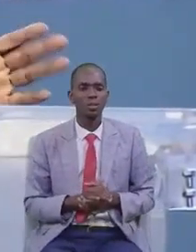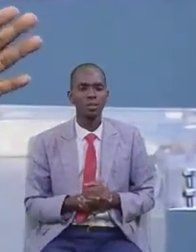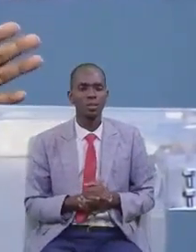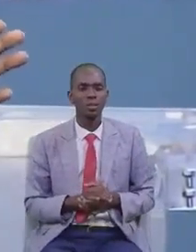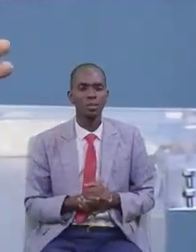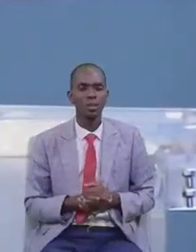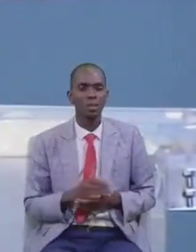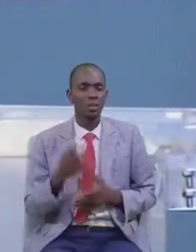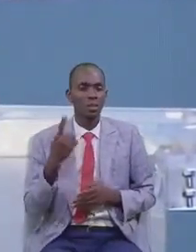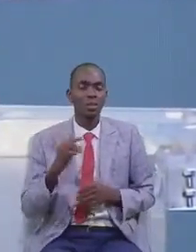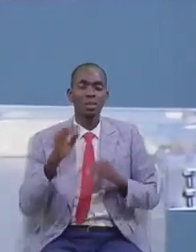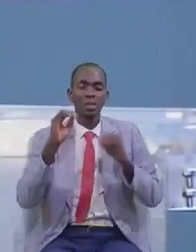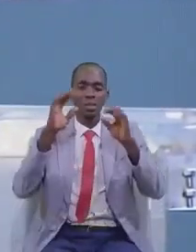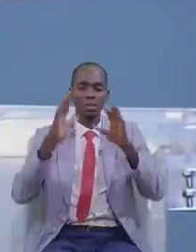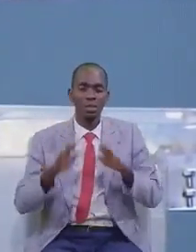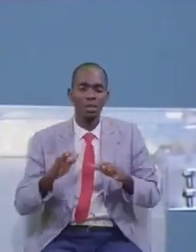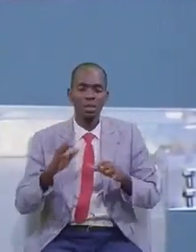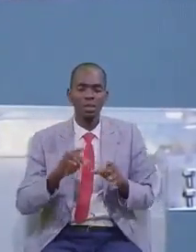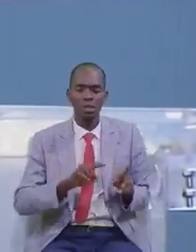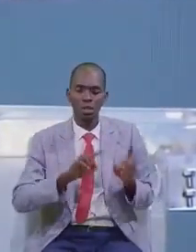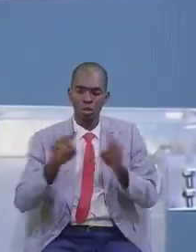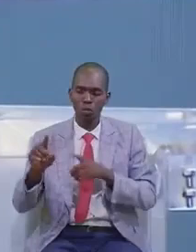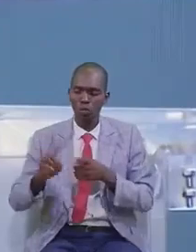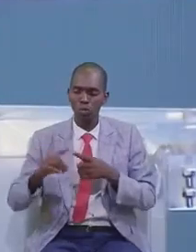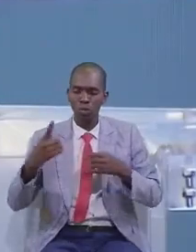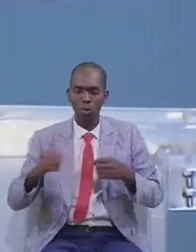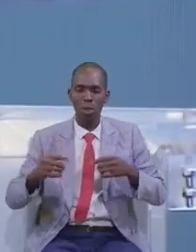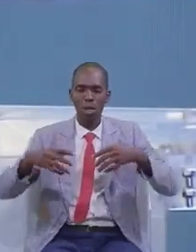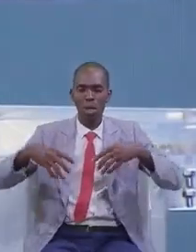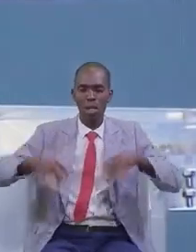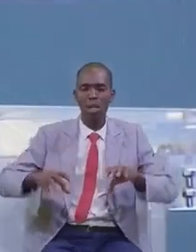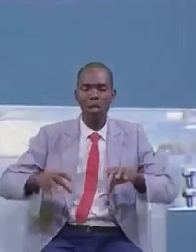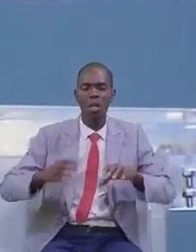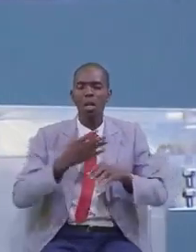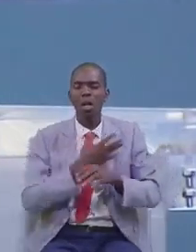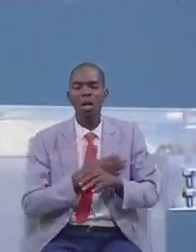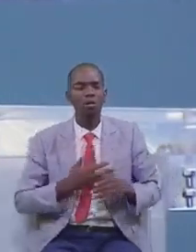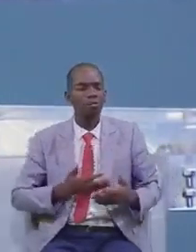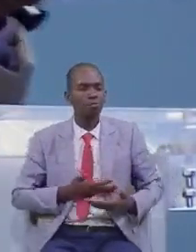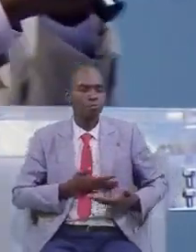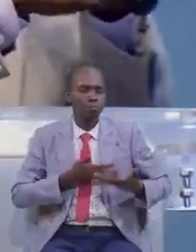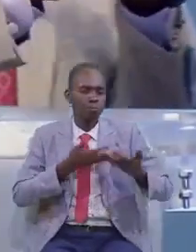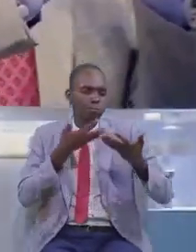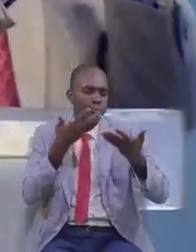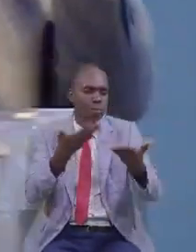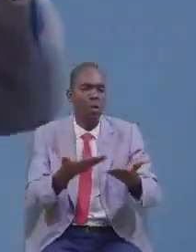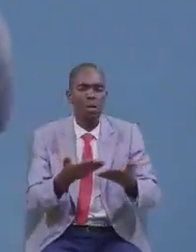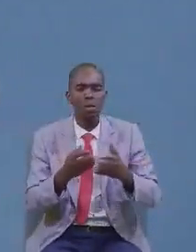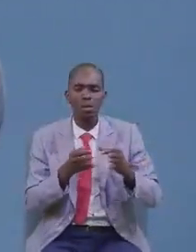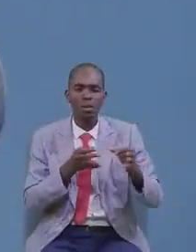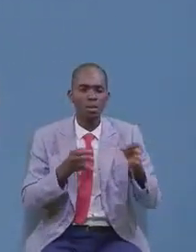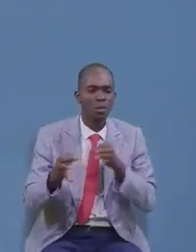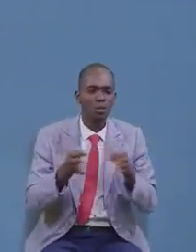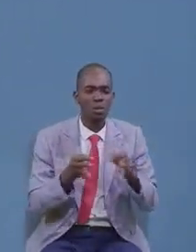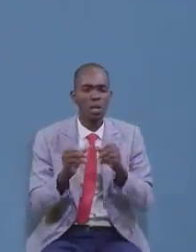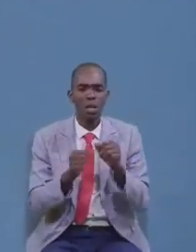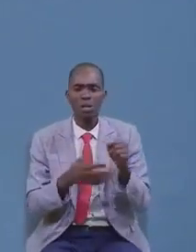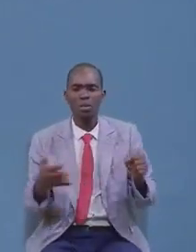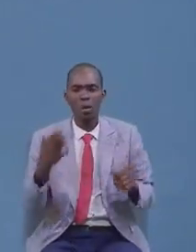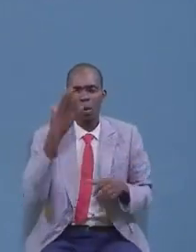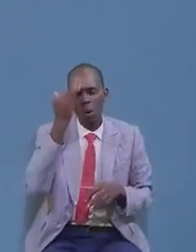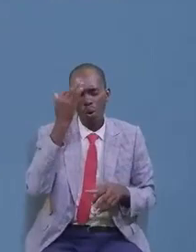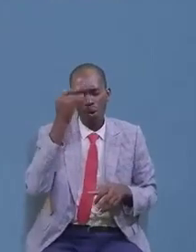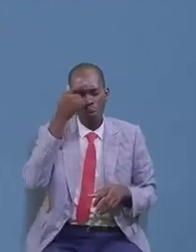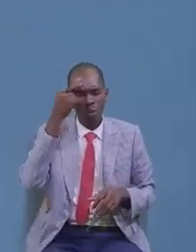to the class, they come to every class, they pour everything they have into us. Why? They have